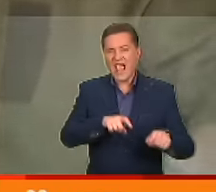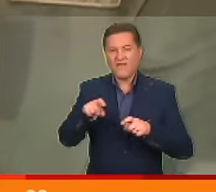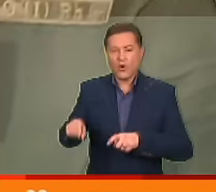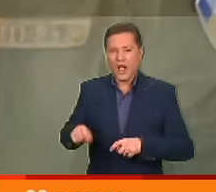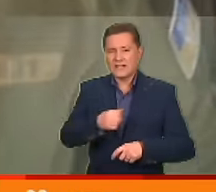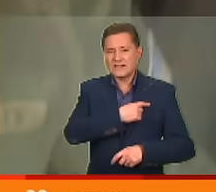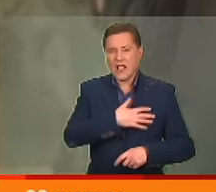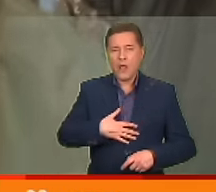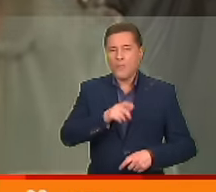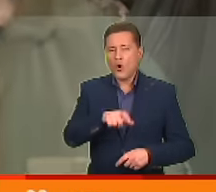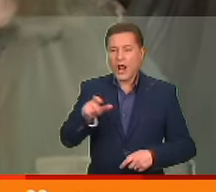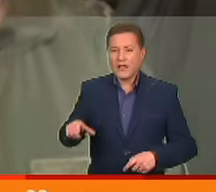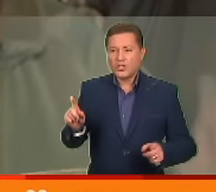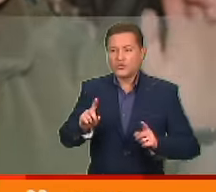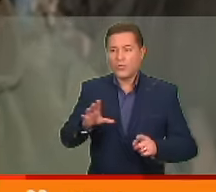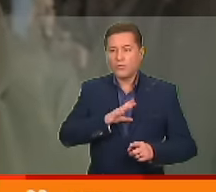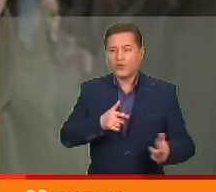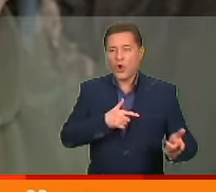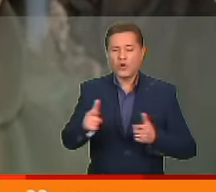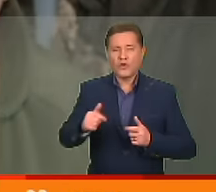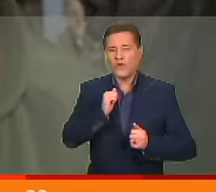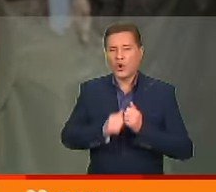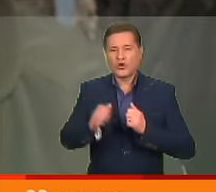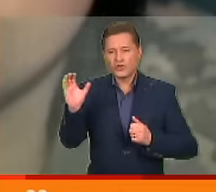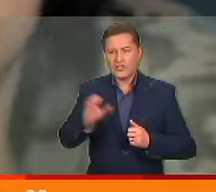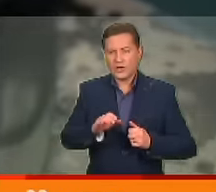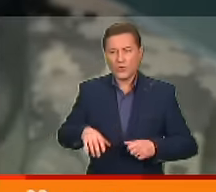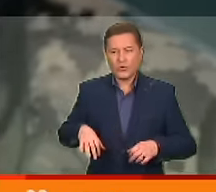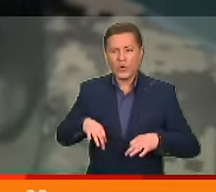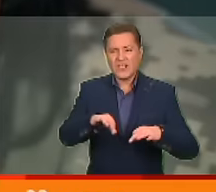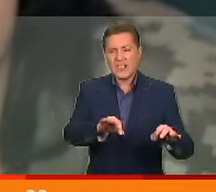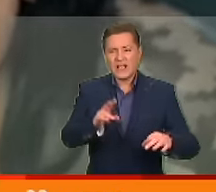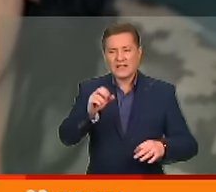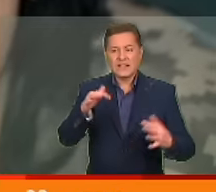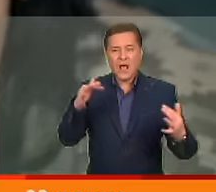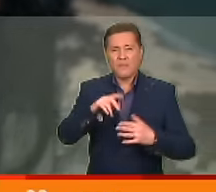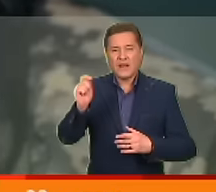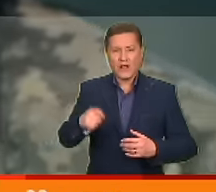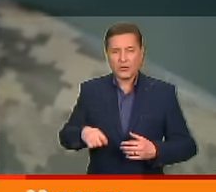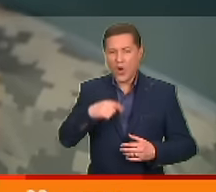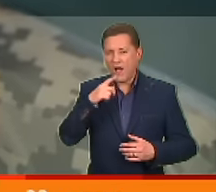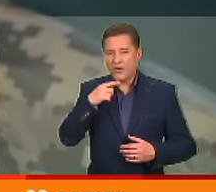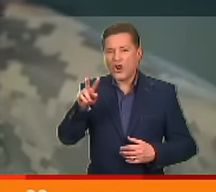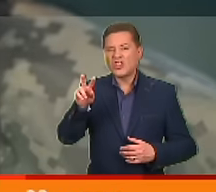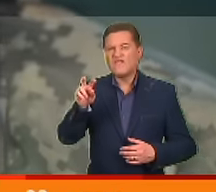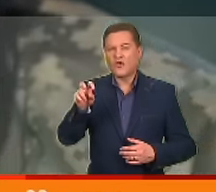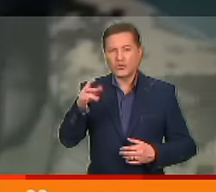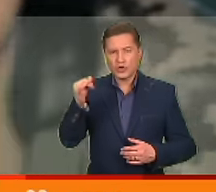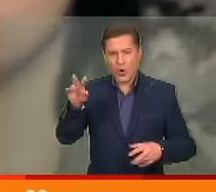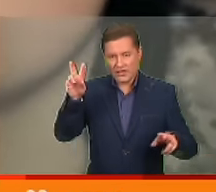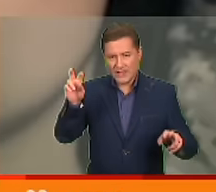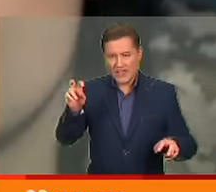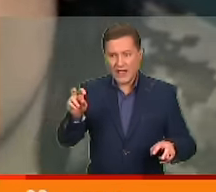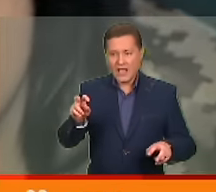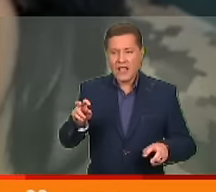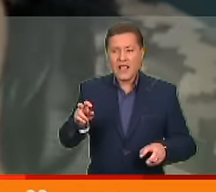поранених, аби бути готовими щосекунди мчати на передову. Не коли вивожу 300-ту, в мене немає такого, що я вже сьогодні не можу, я хочу спати. Нема такого.